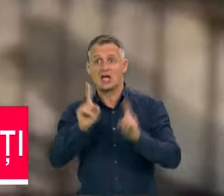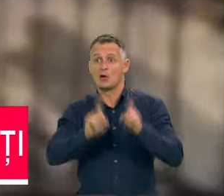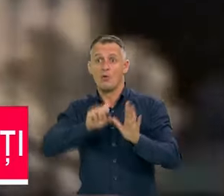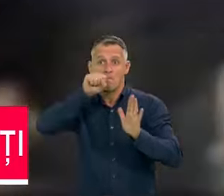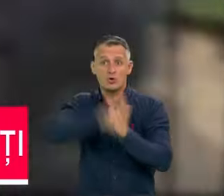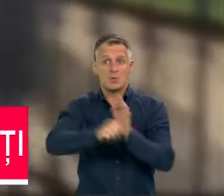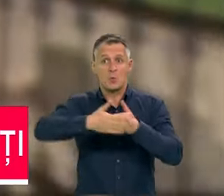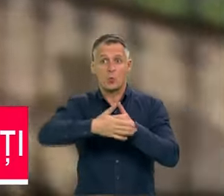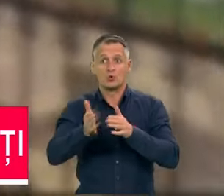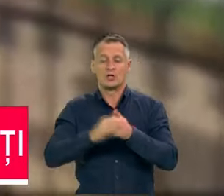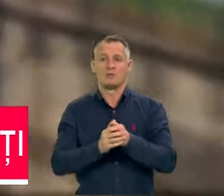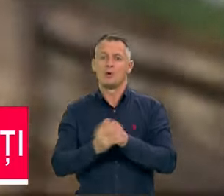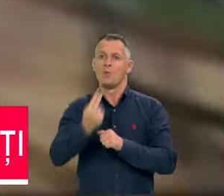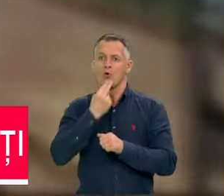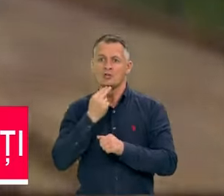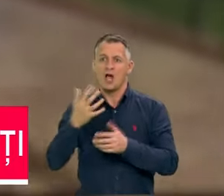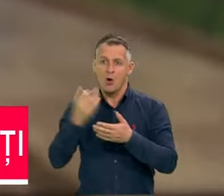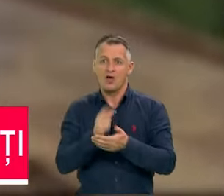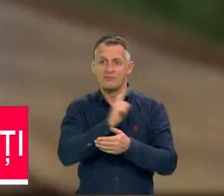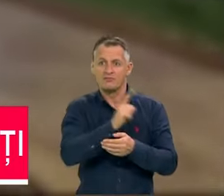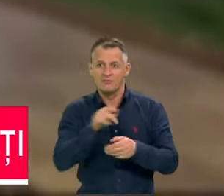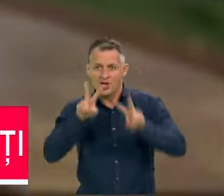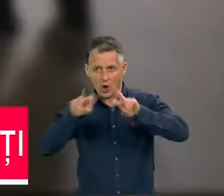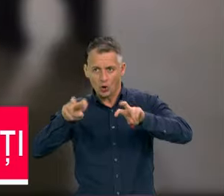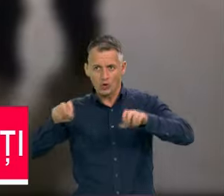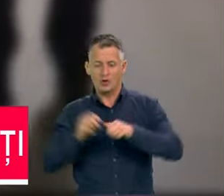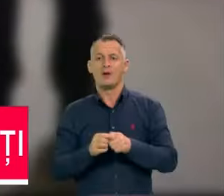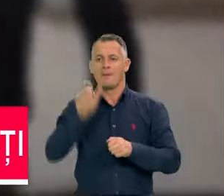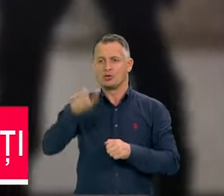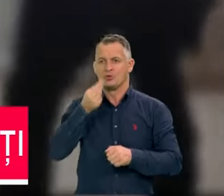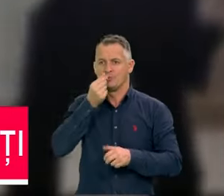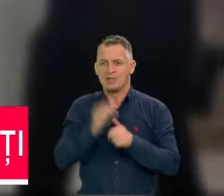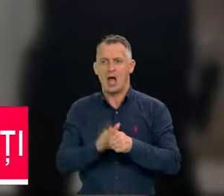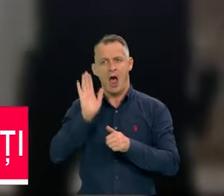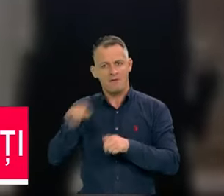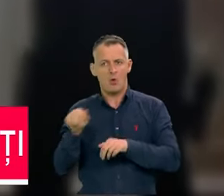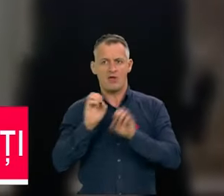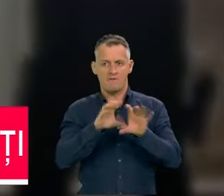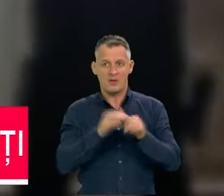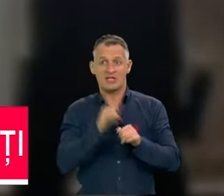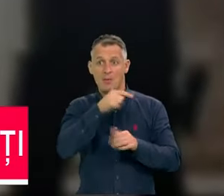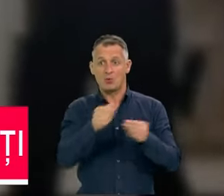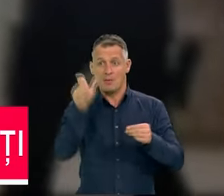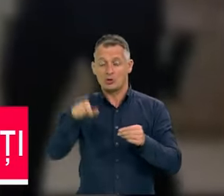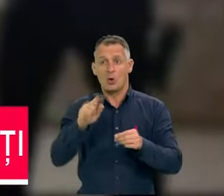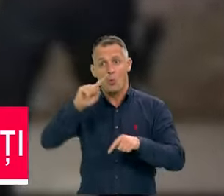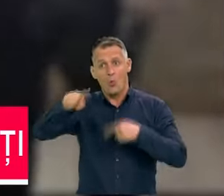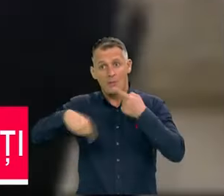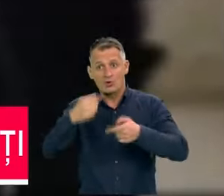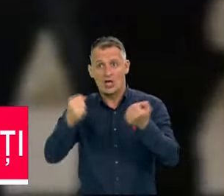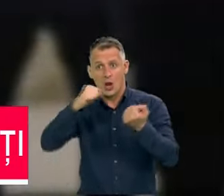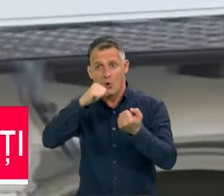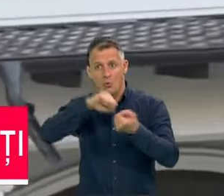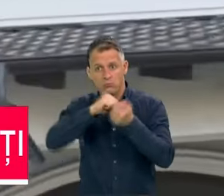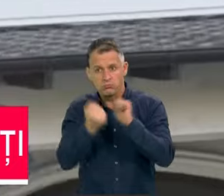și echipați până în gât Polițiștii au luat la rând locuințele suspect or aveau informații că zeci de persoane urmau să se lupte în stradă cu tot felul de